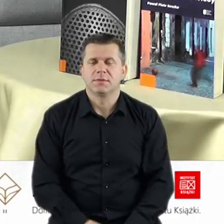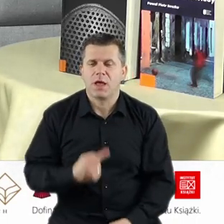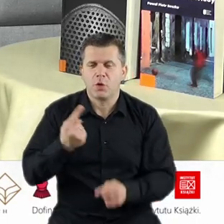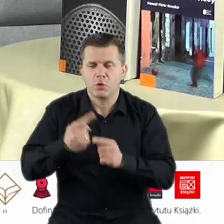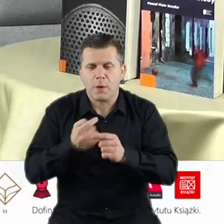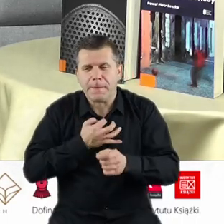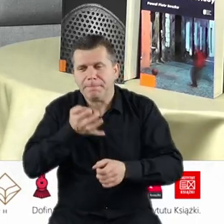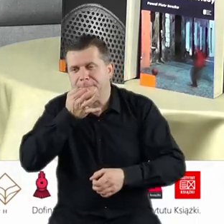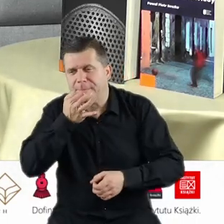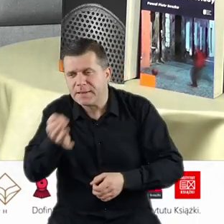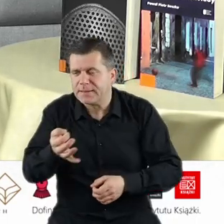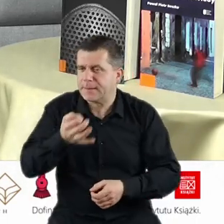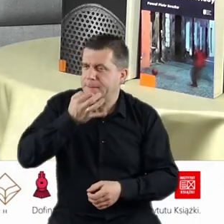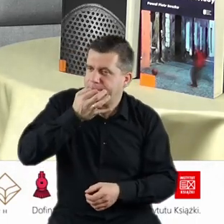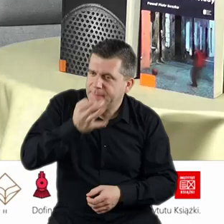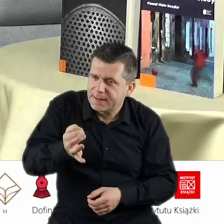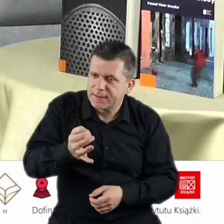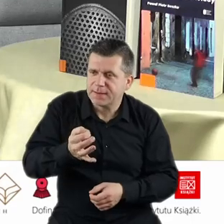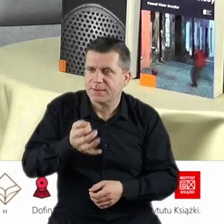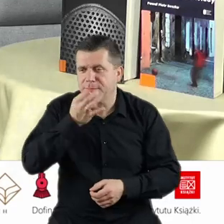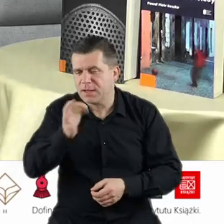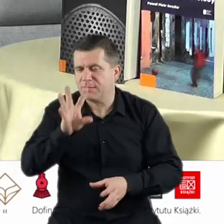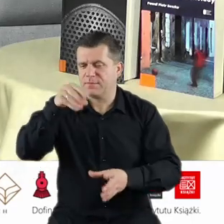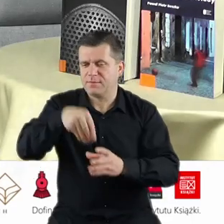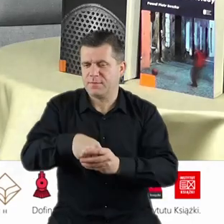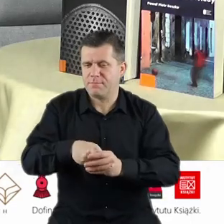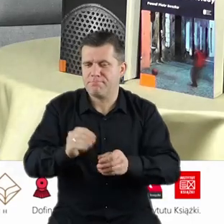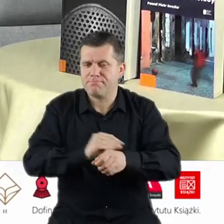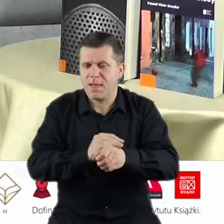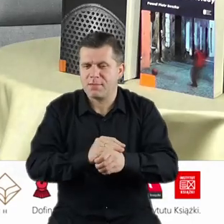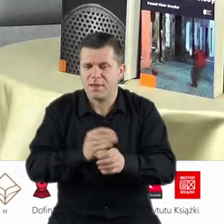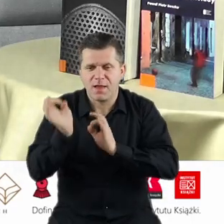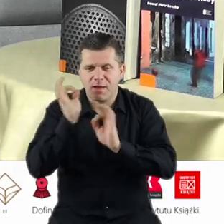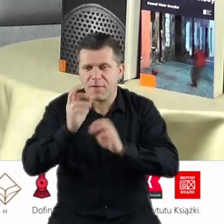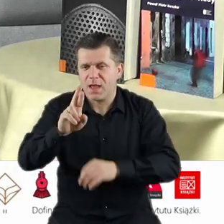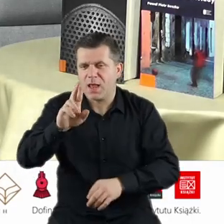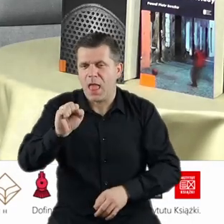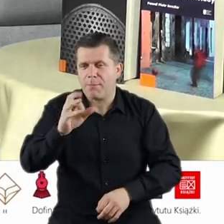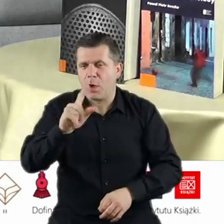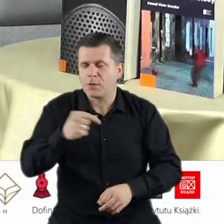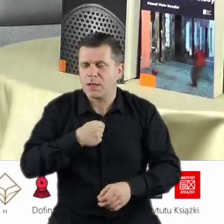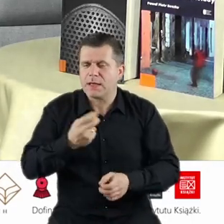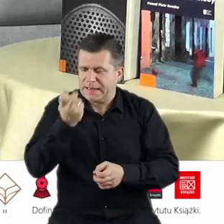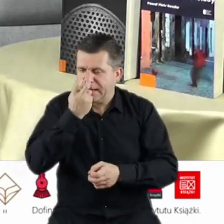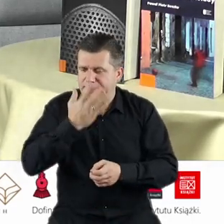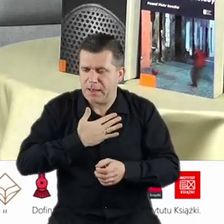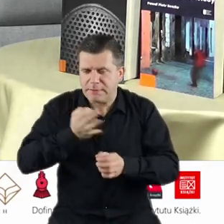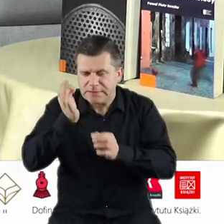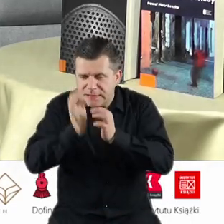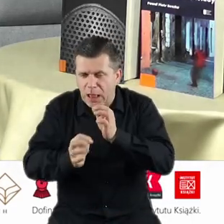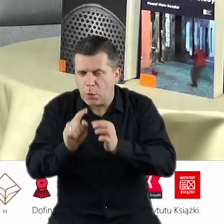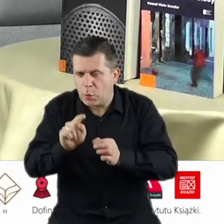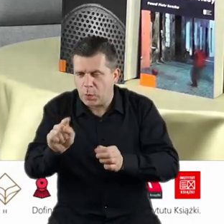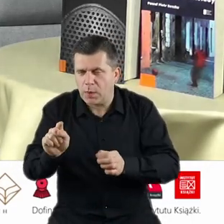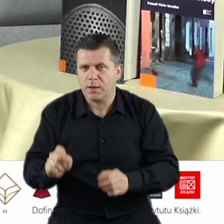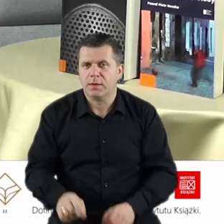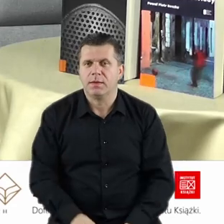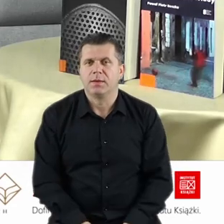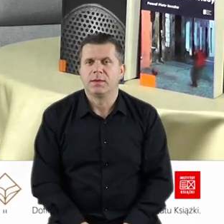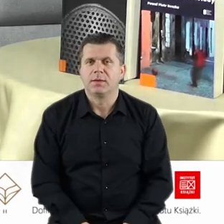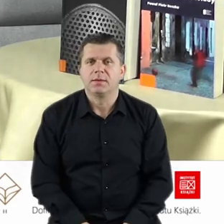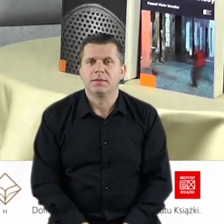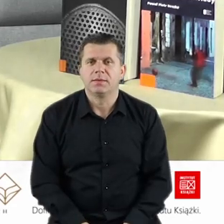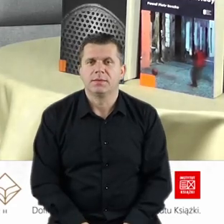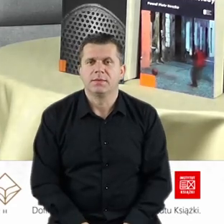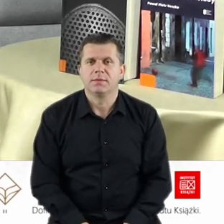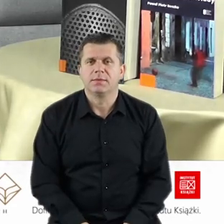oczywiście dopytywałem o to, opowiadano jakby też w reportażu, tak jak każdego reportera interesuje mnie detal, więc